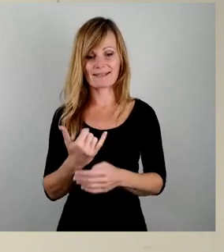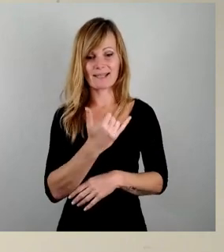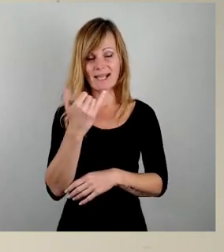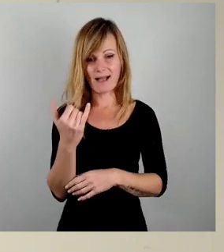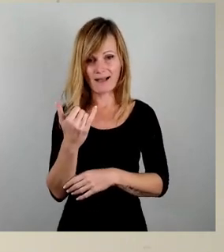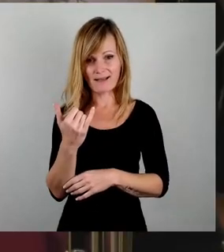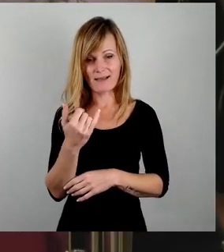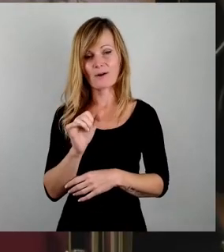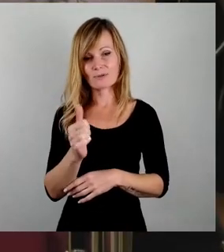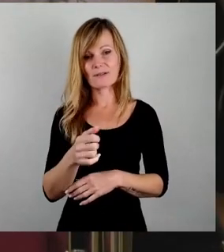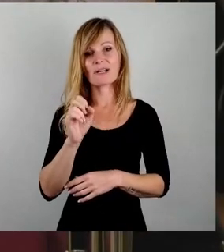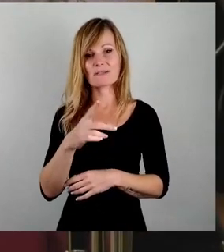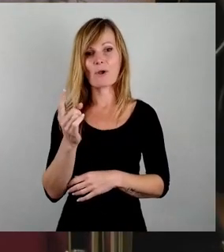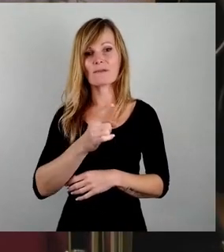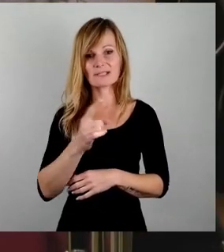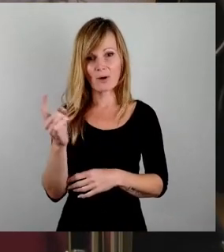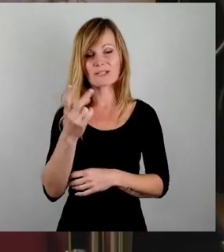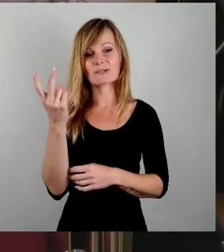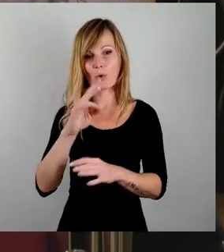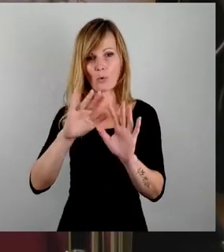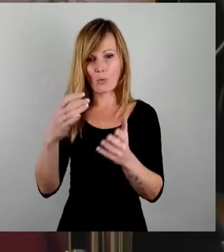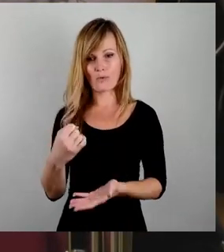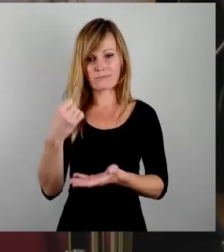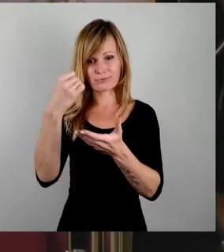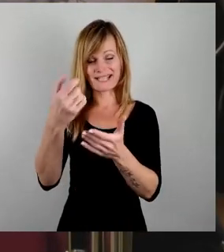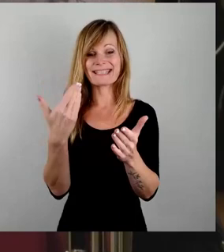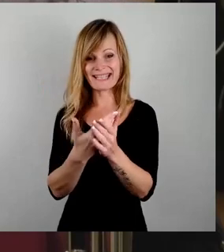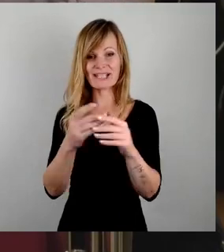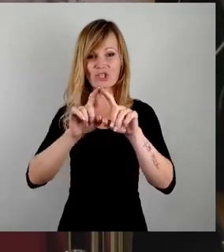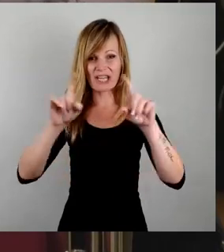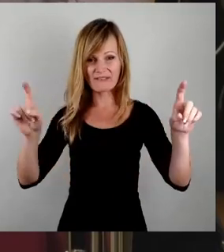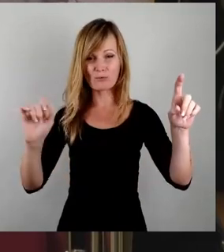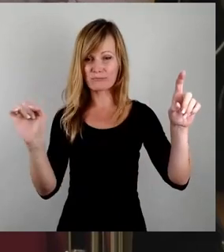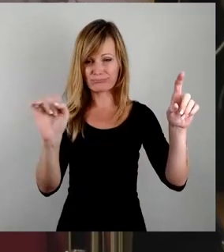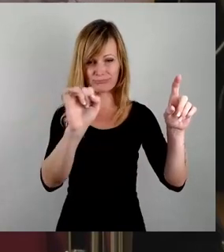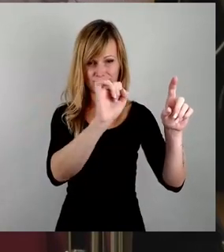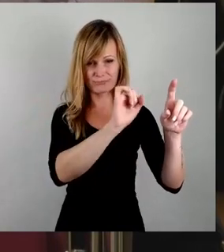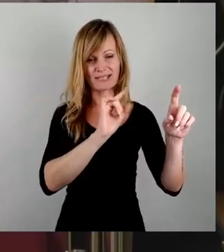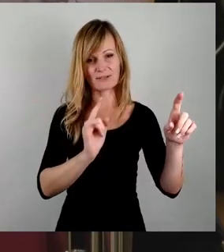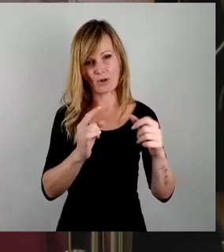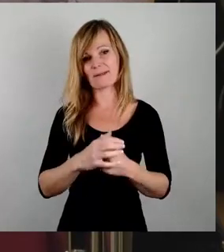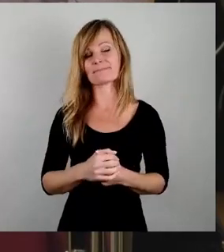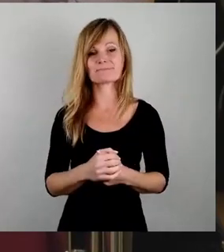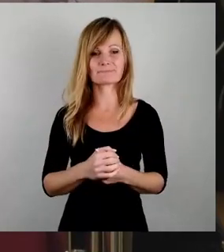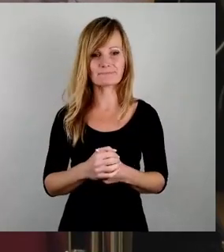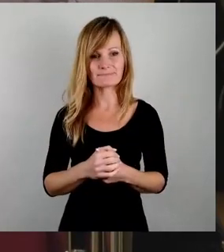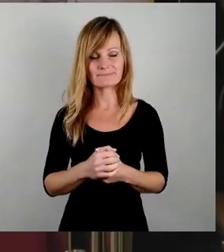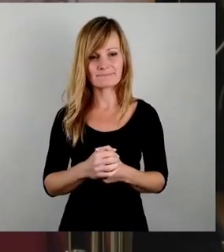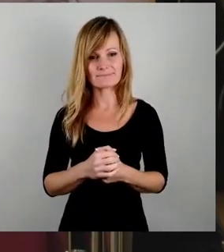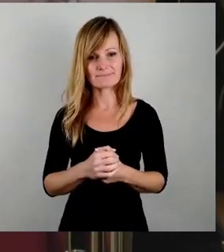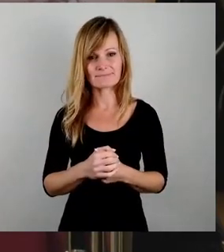ca. 12.000 Euro umfassend diesen Schriftzug entfernen soll. Richtigerweise